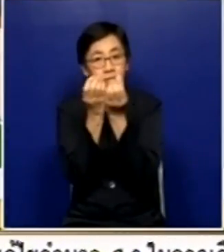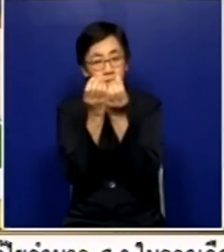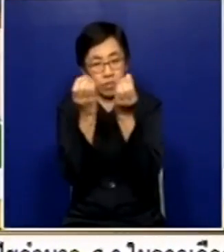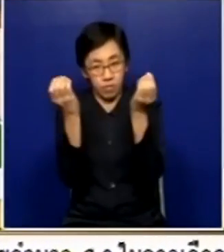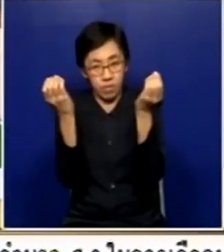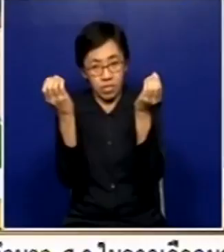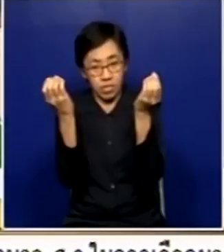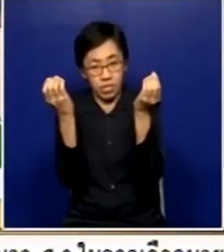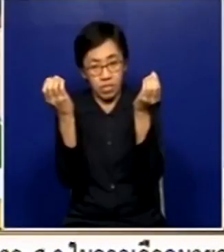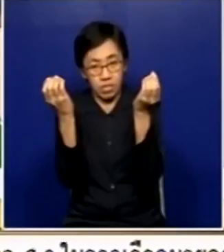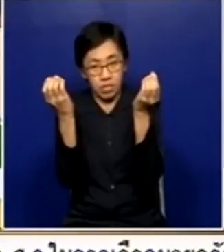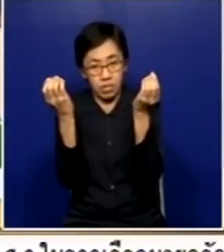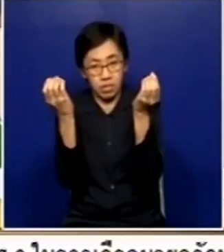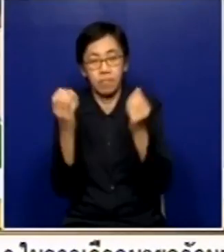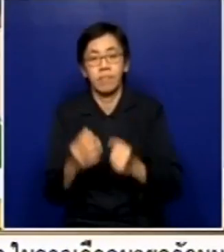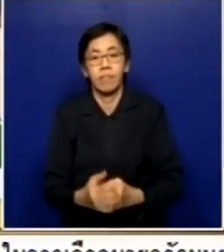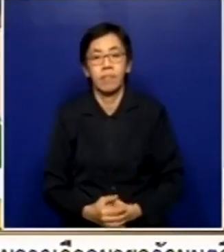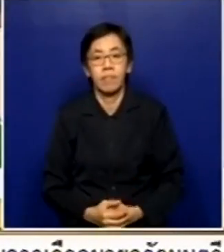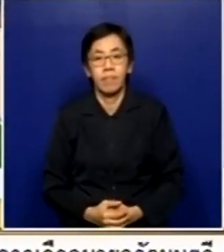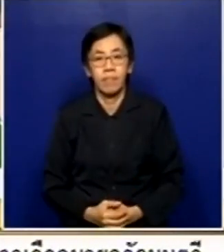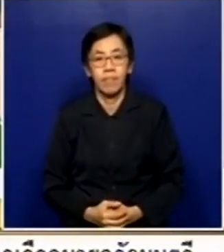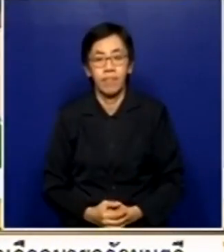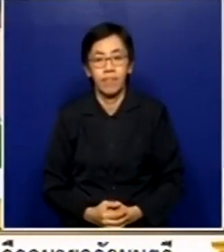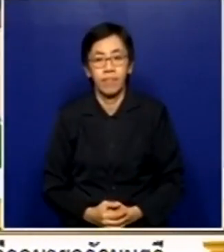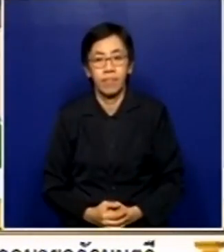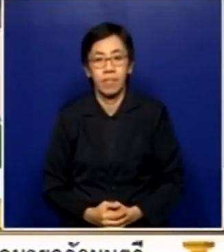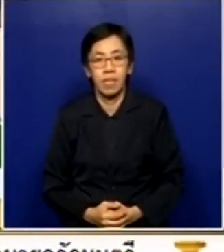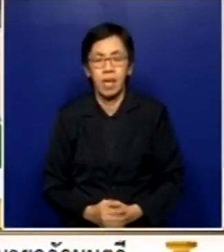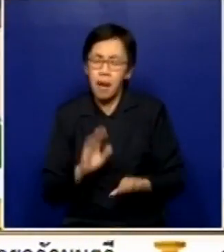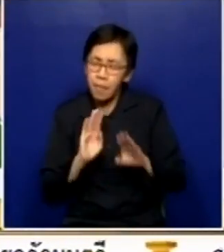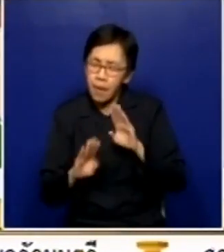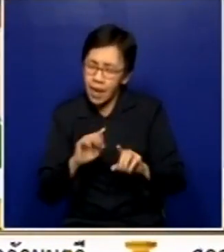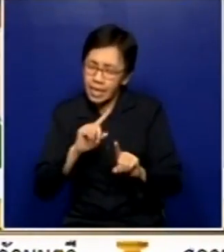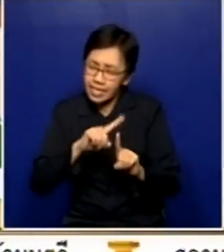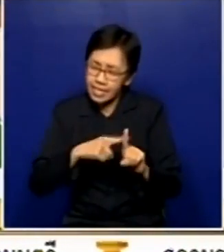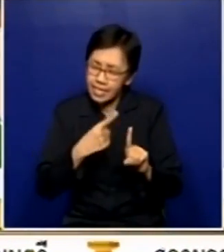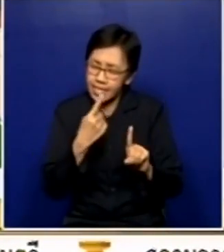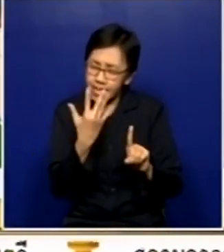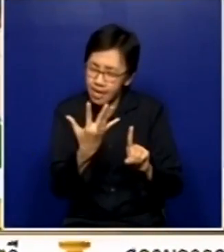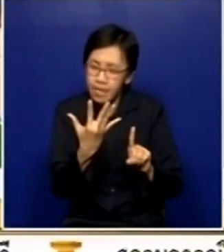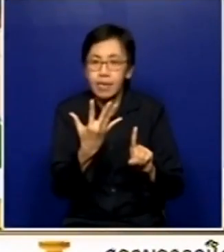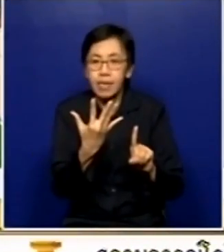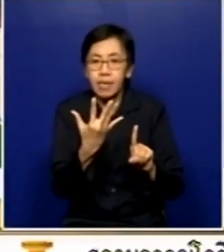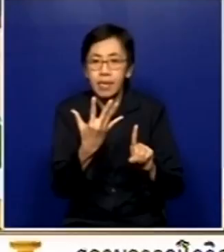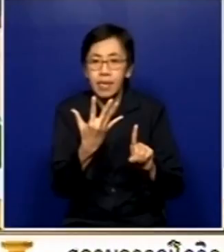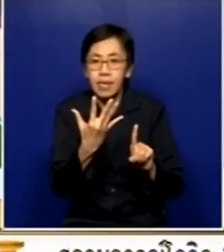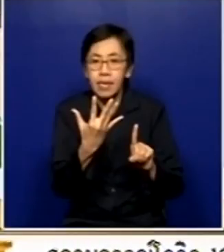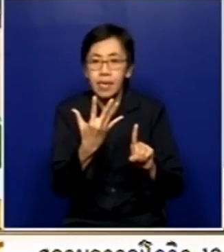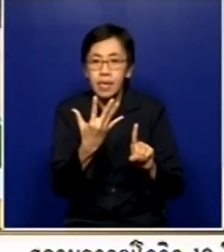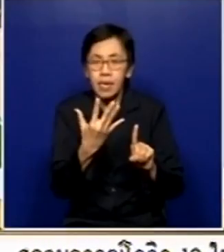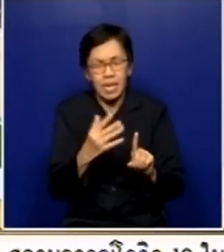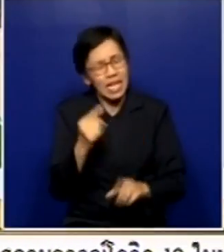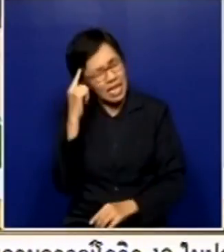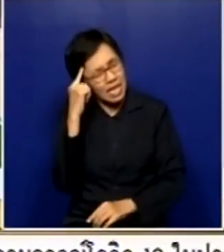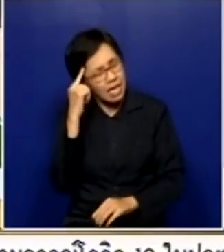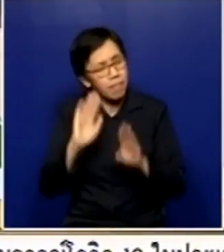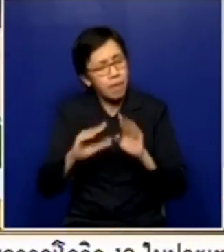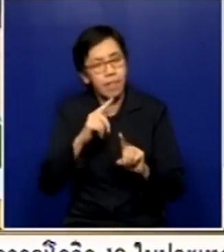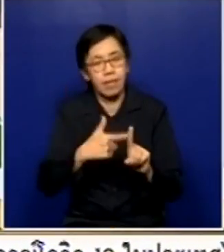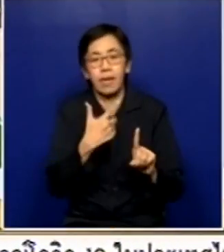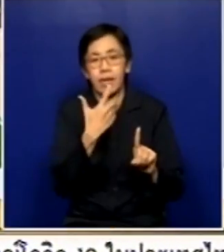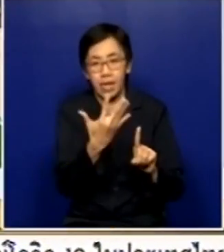ไม่เอาตำนานเดือนพฤษภาคมน่าจะได้